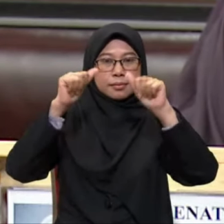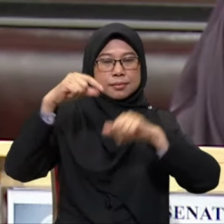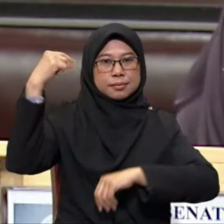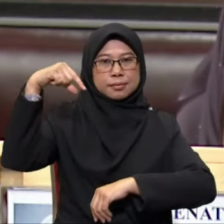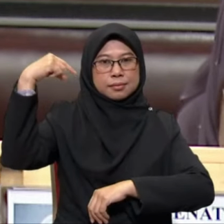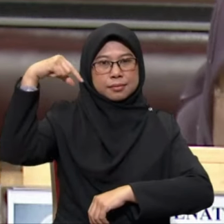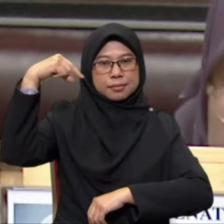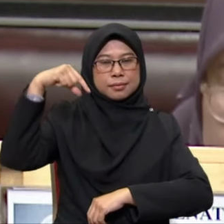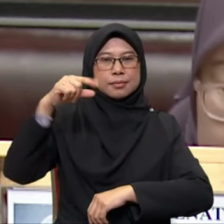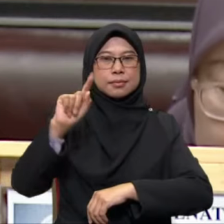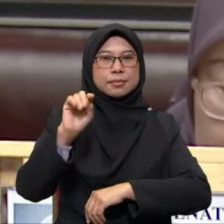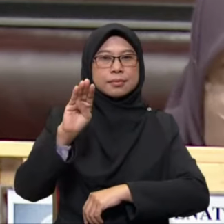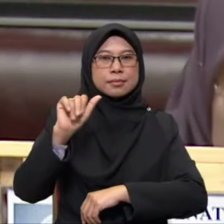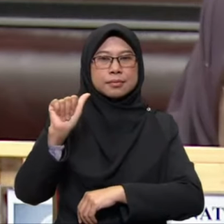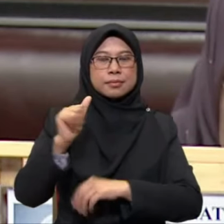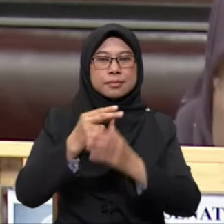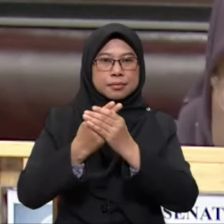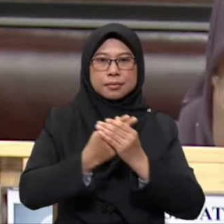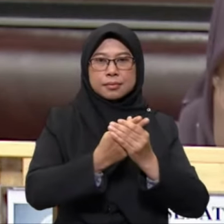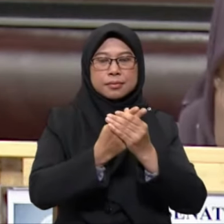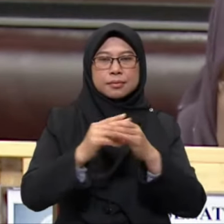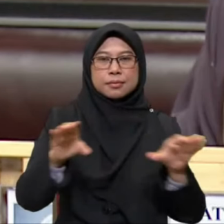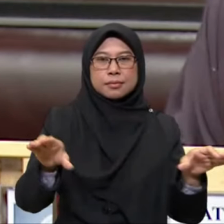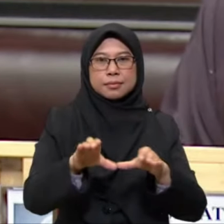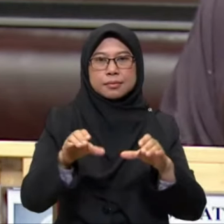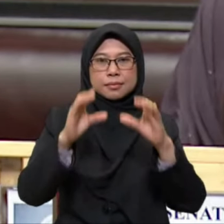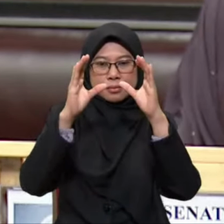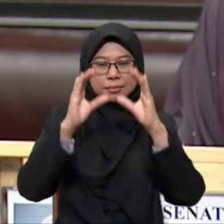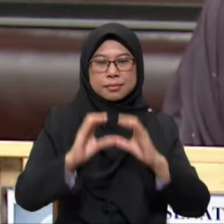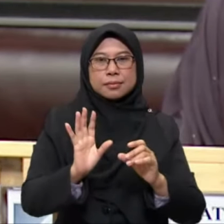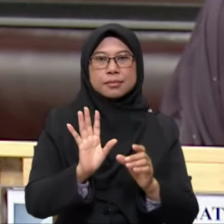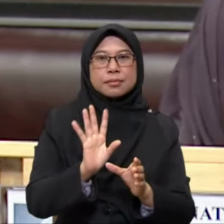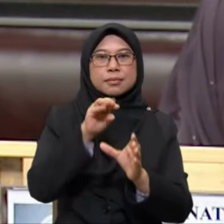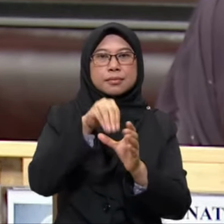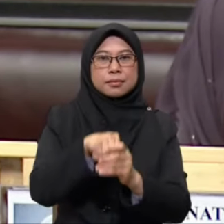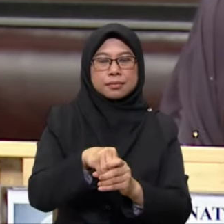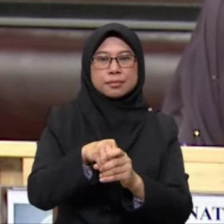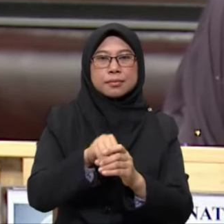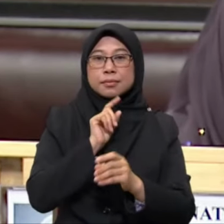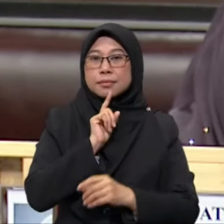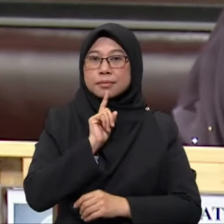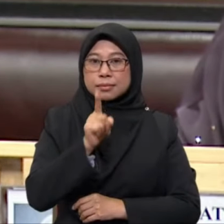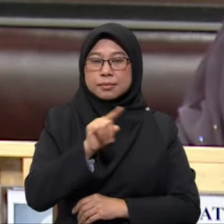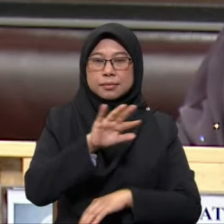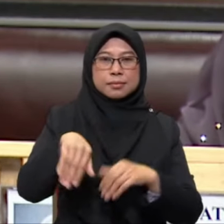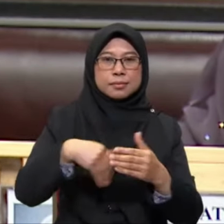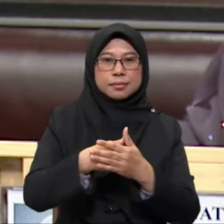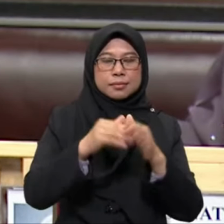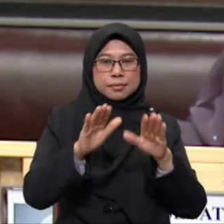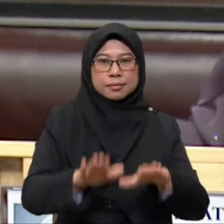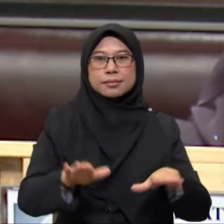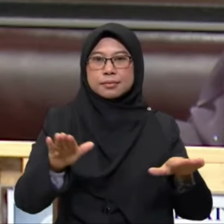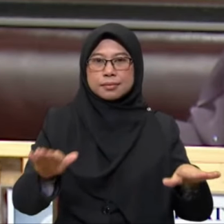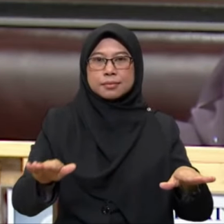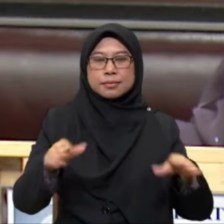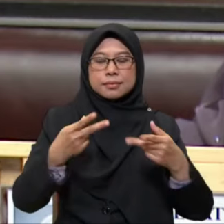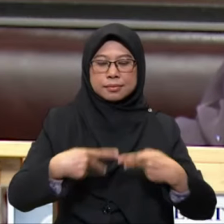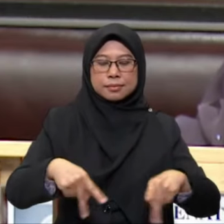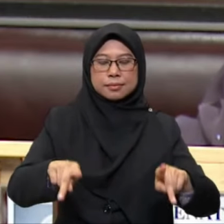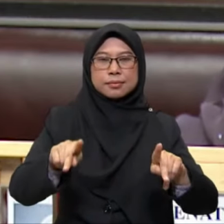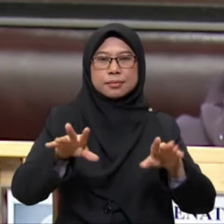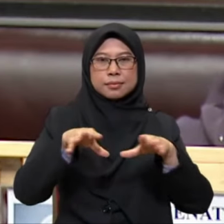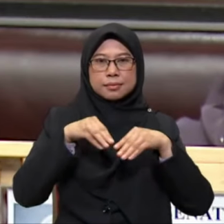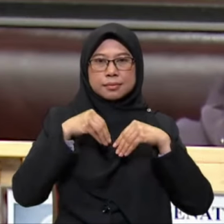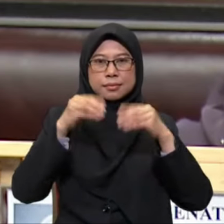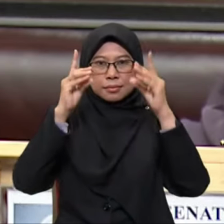kualiti Tabika Perpaduan dilaksanakan secara inklusif bagi memastikan semua murid berpeluang untuk